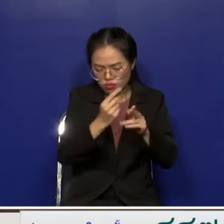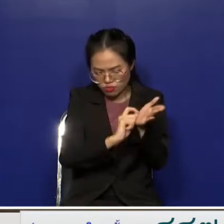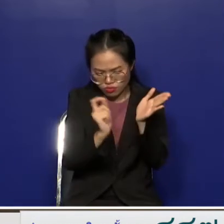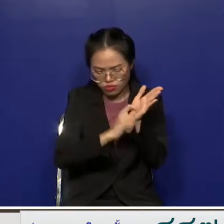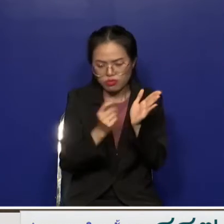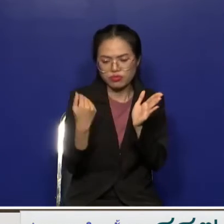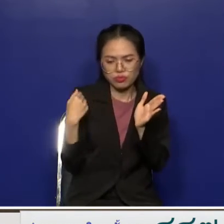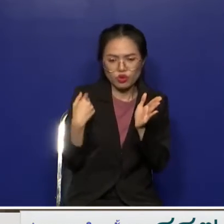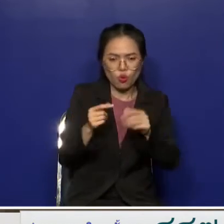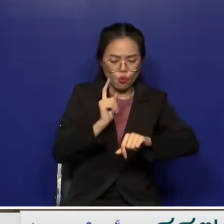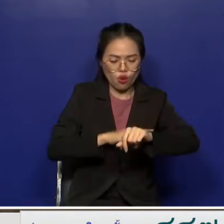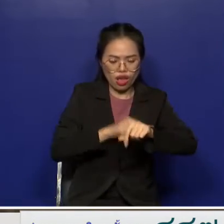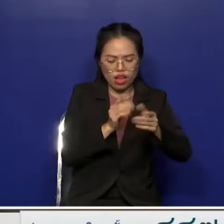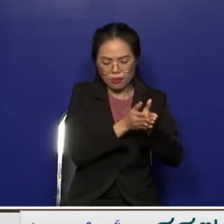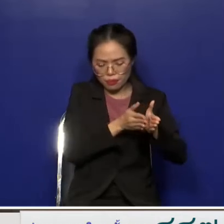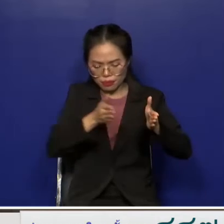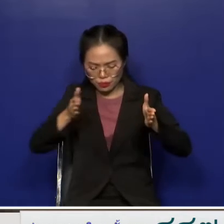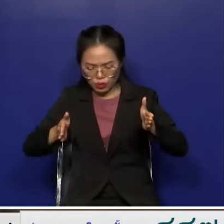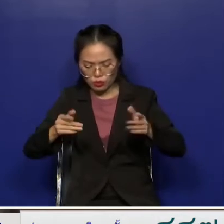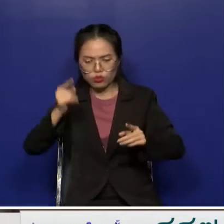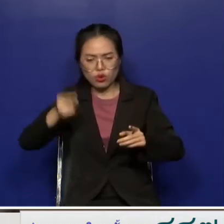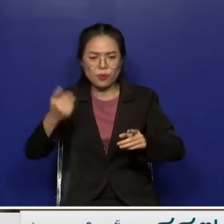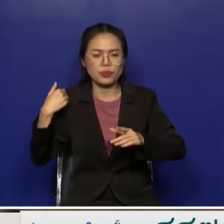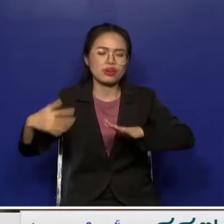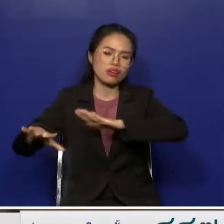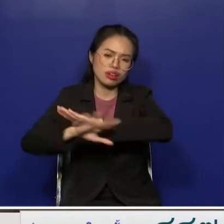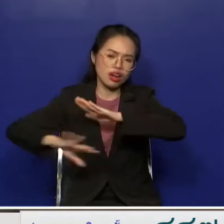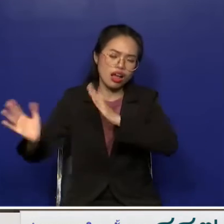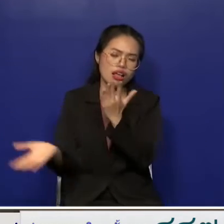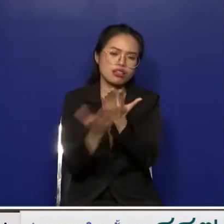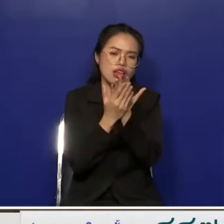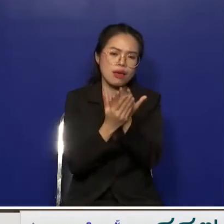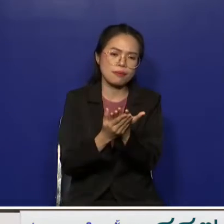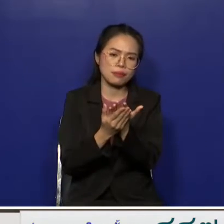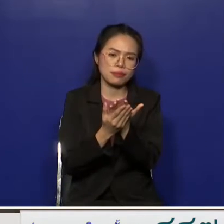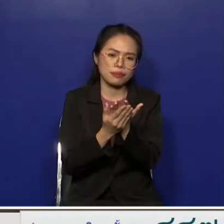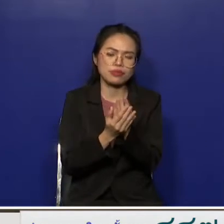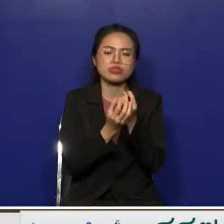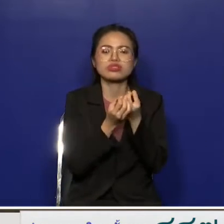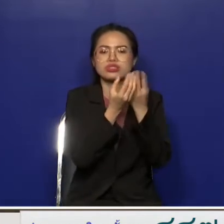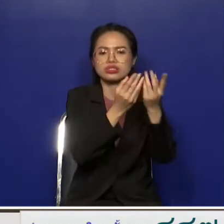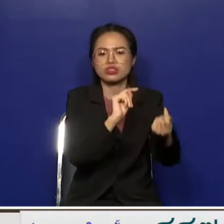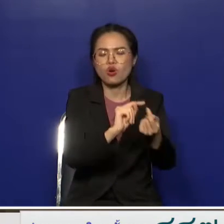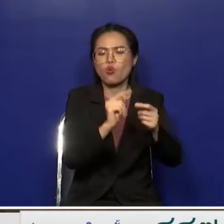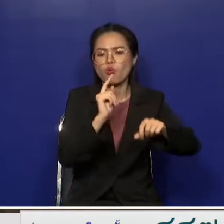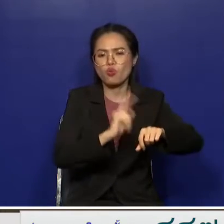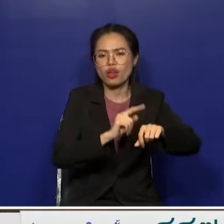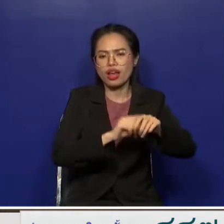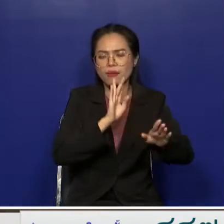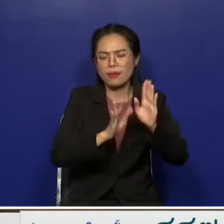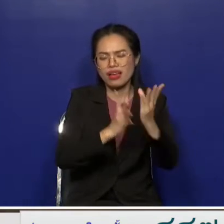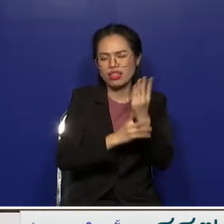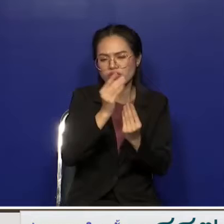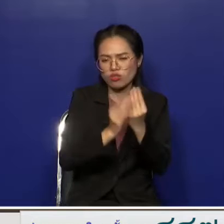ทม์ไลน์และในไทม์ไลน์นั้นจะต้องมีเอกสารประกอบไปซึ่งขณะนี้ครับใช้เวลาอย่างต่ำก็คือ15วันคือ2สัปด